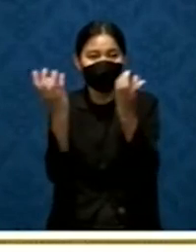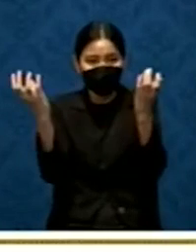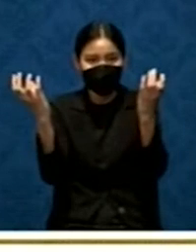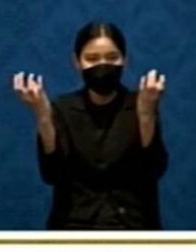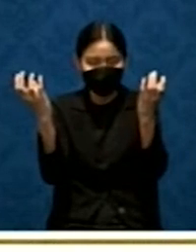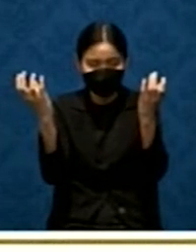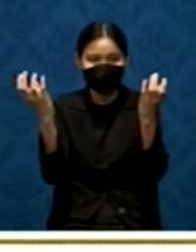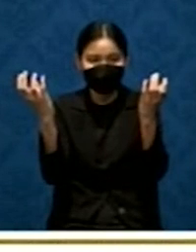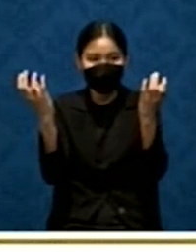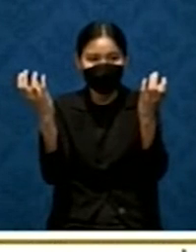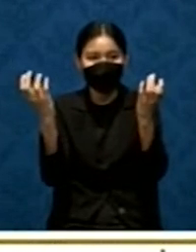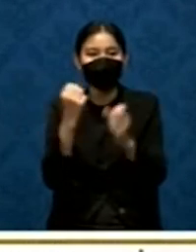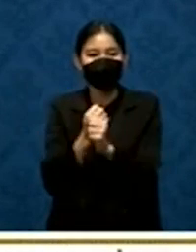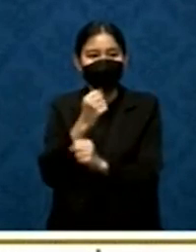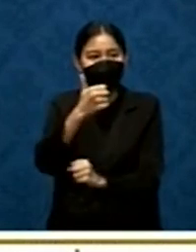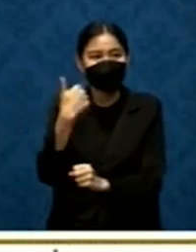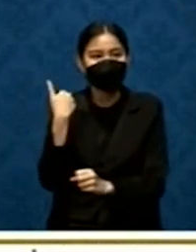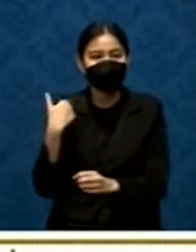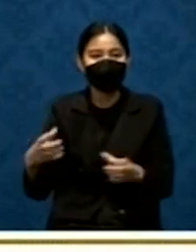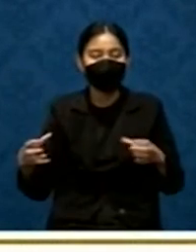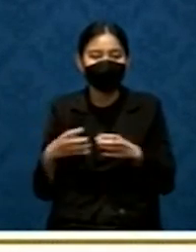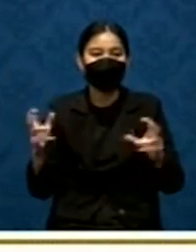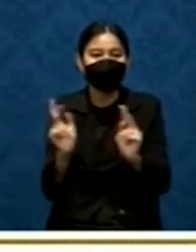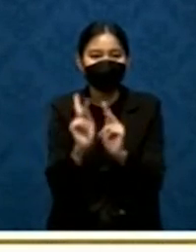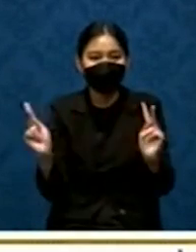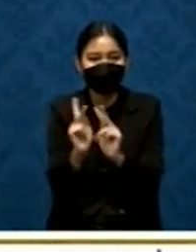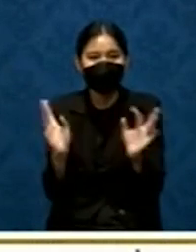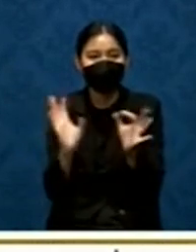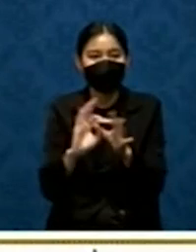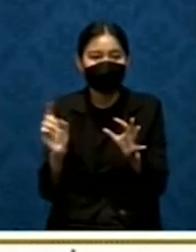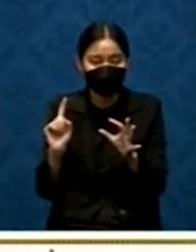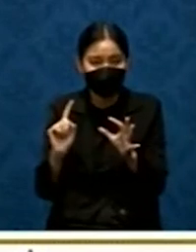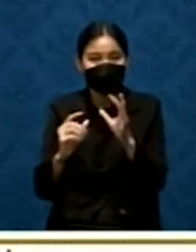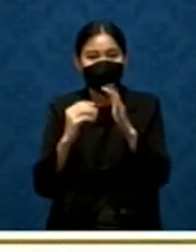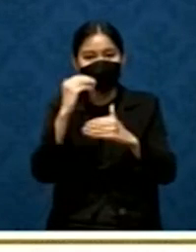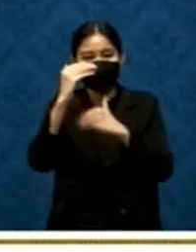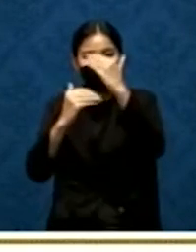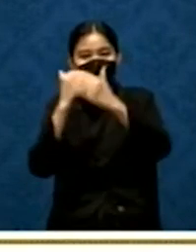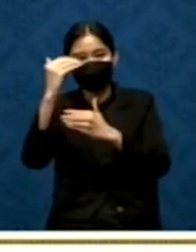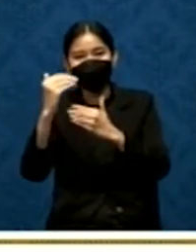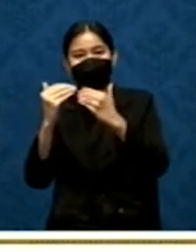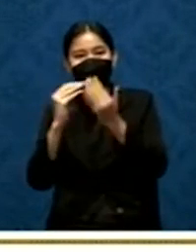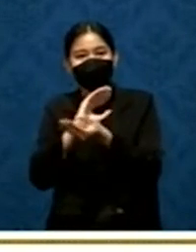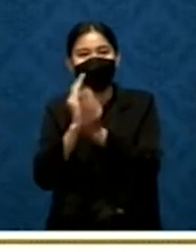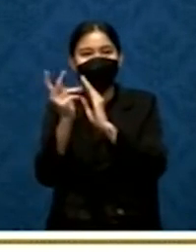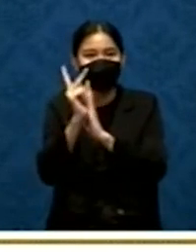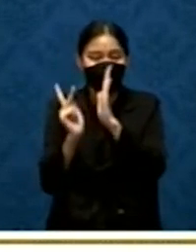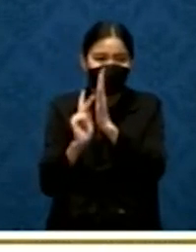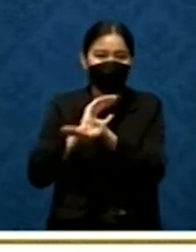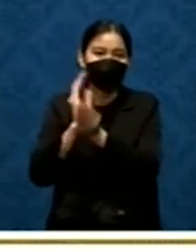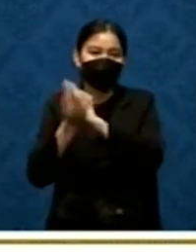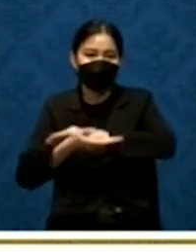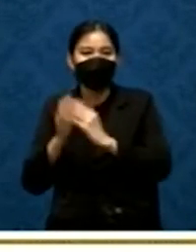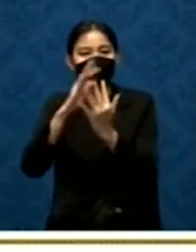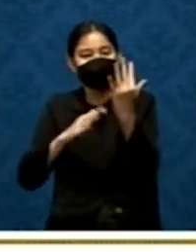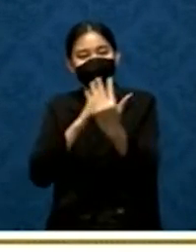ก็สามารถดำเนินการได้มีคณะกรรมการที่เกี่ยวกับเรื่องของการปฏิรูปกฎหมายปฏิรูปยุทธศ